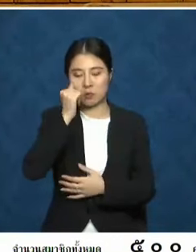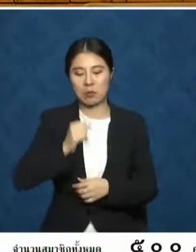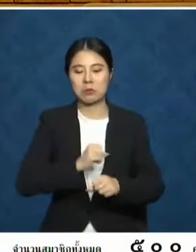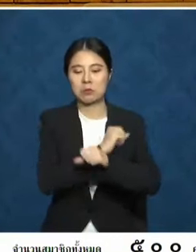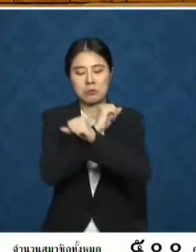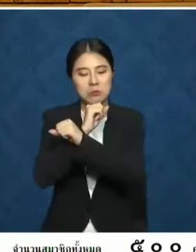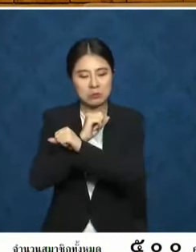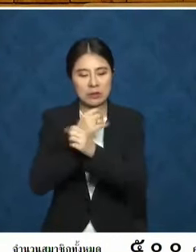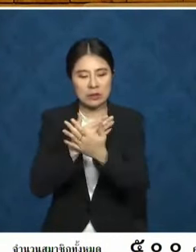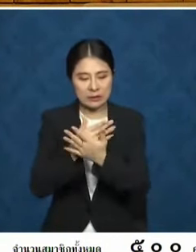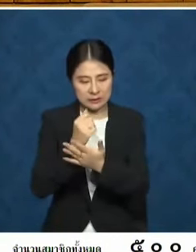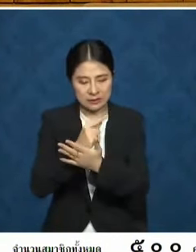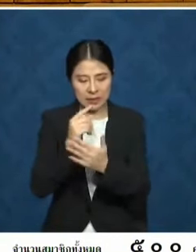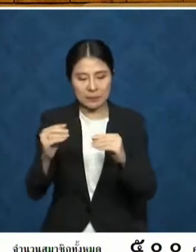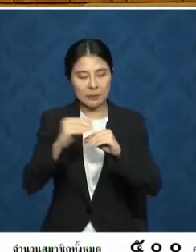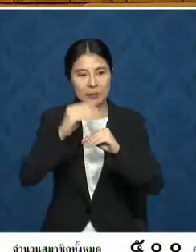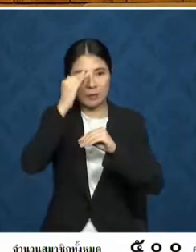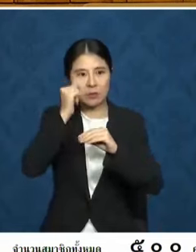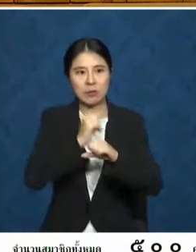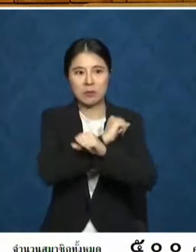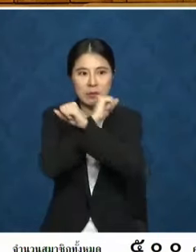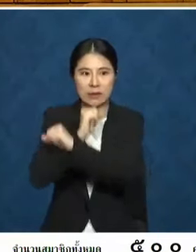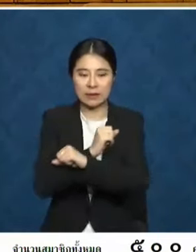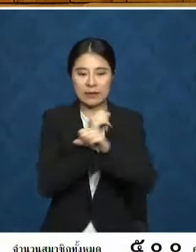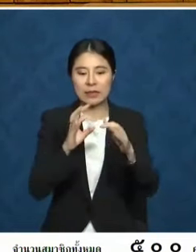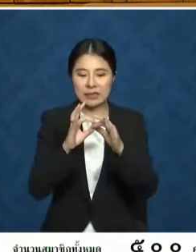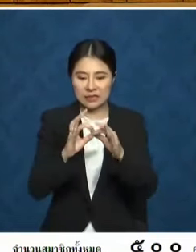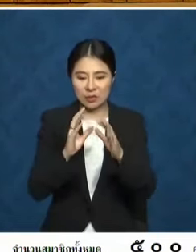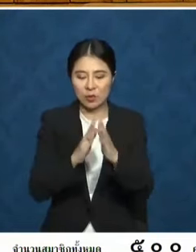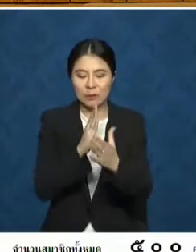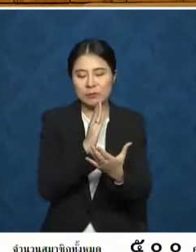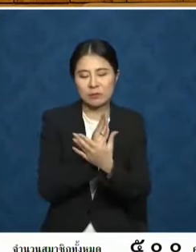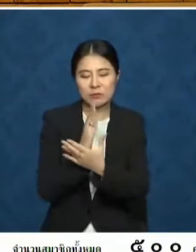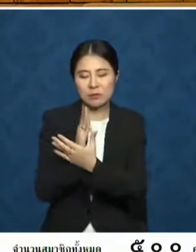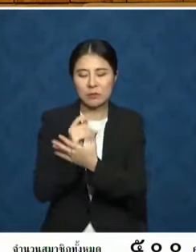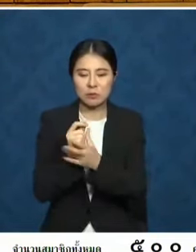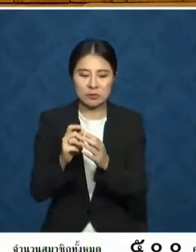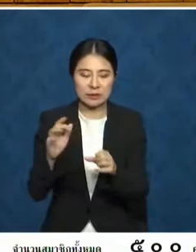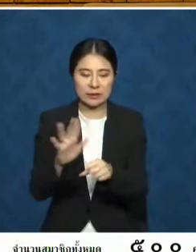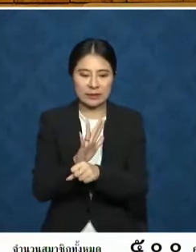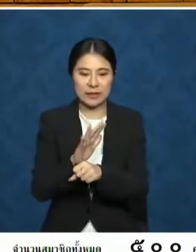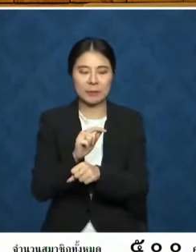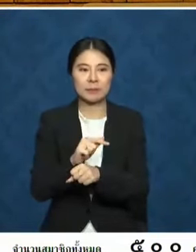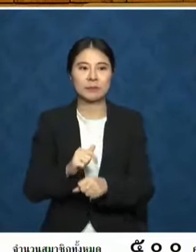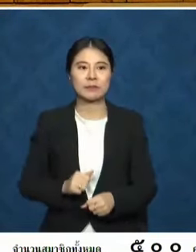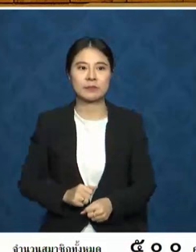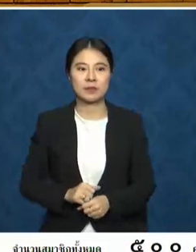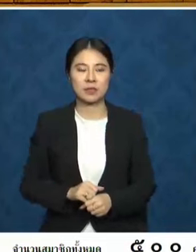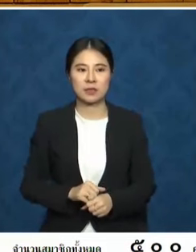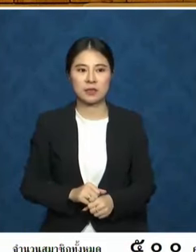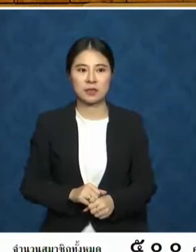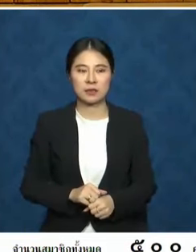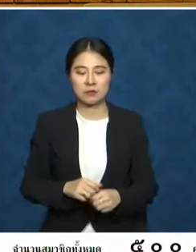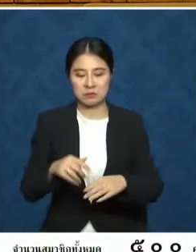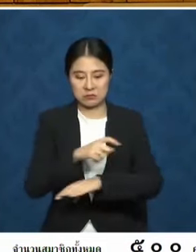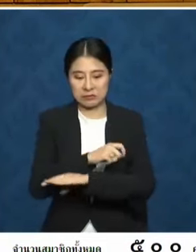overflow ของรายการบญชีนวักรรที่ไม่จำเป็นที่เข้ามาดันั้นบัชีนวัตกรรส่